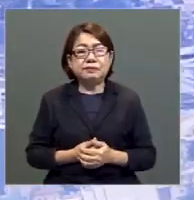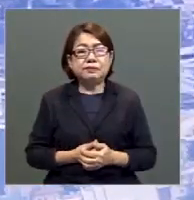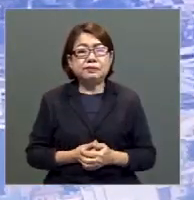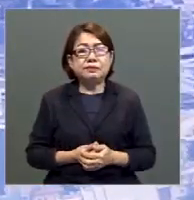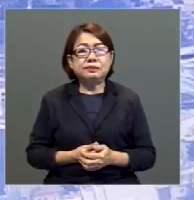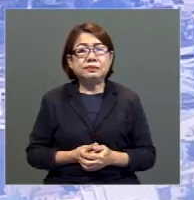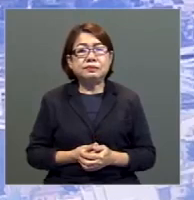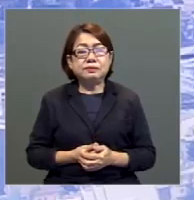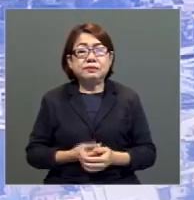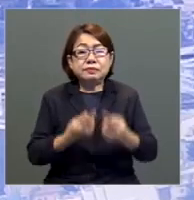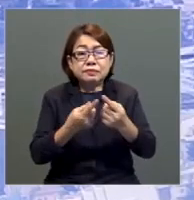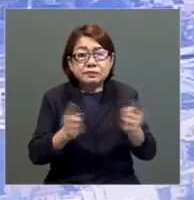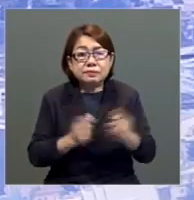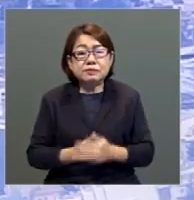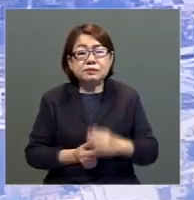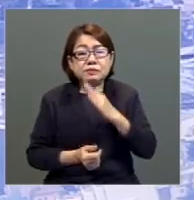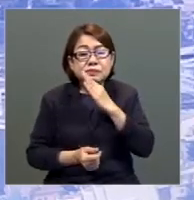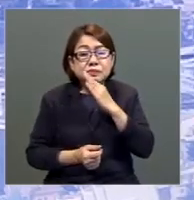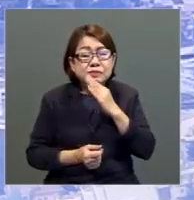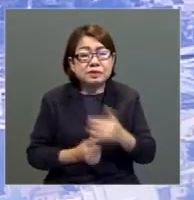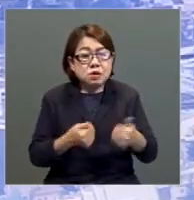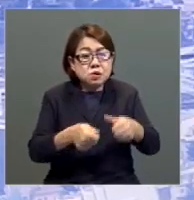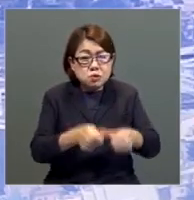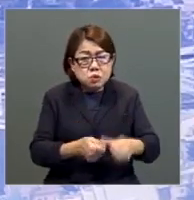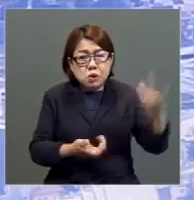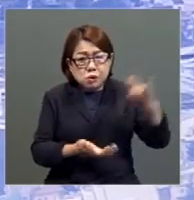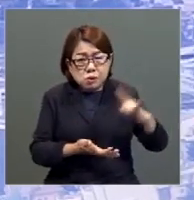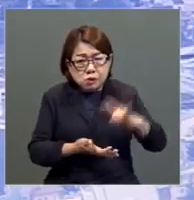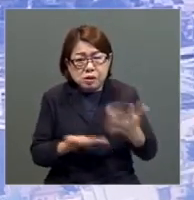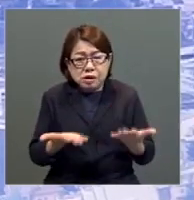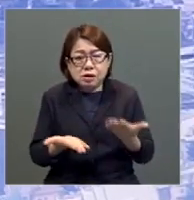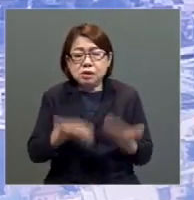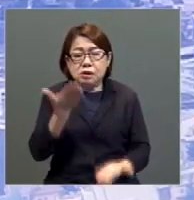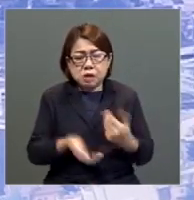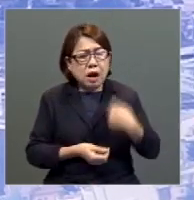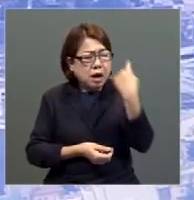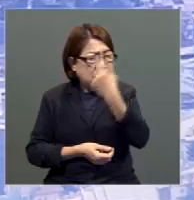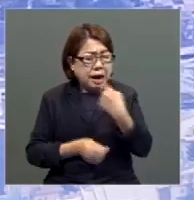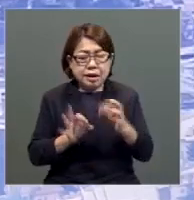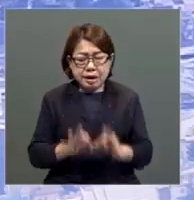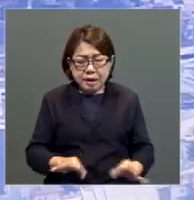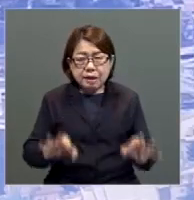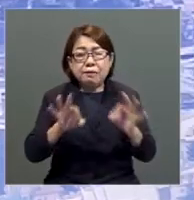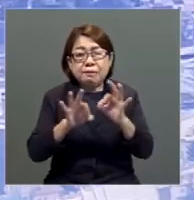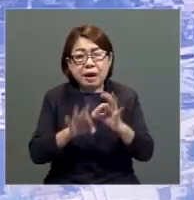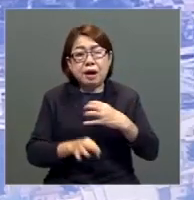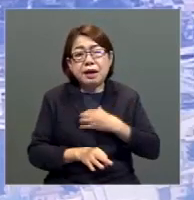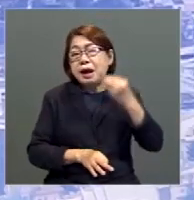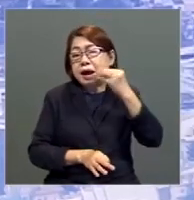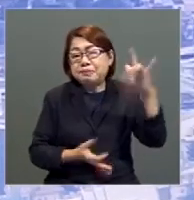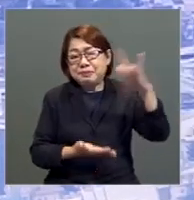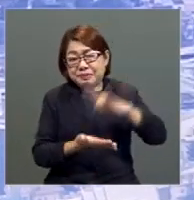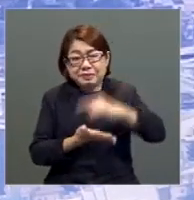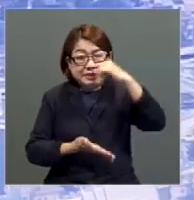างถ้าอยู่ในการเดินทางนี้ต่างๆเหล่านี้ขอให้คนที่มีความจำเป็นที่จะต้องกลับมาได้ติด